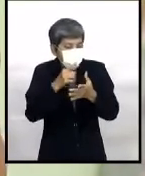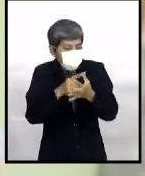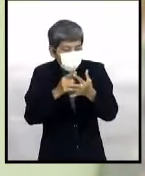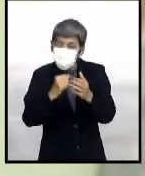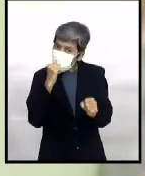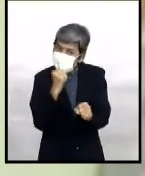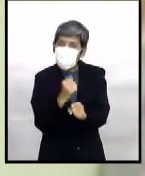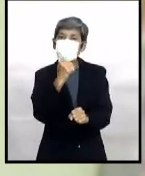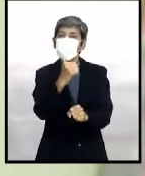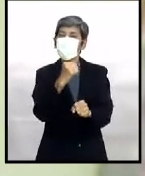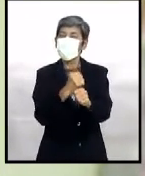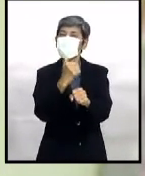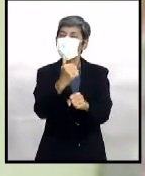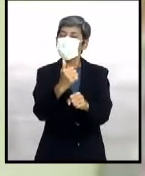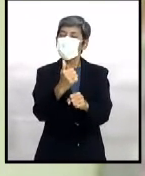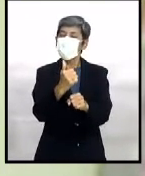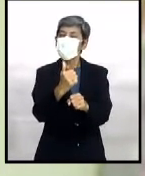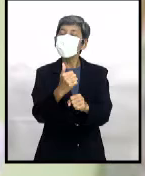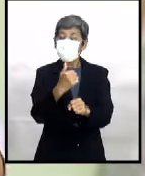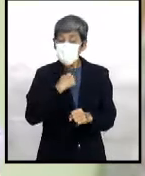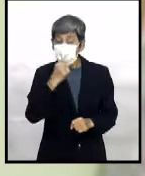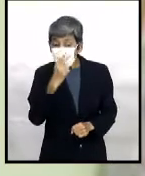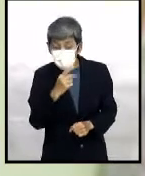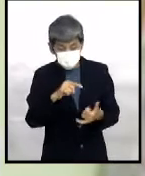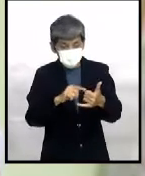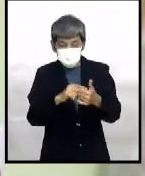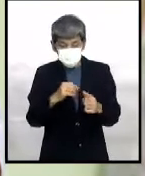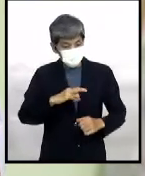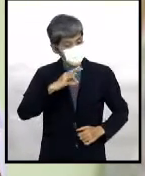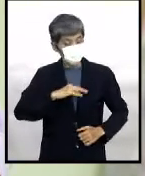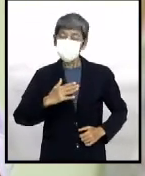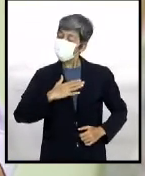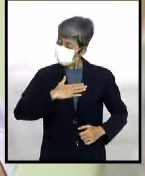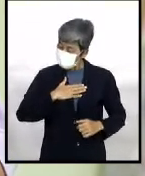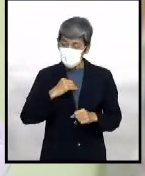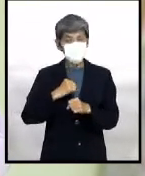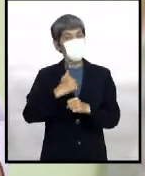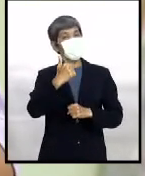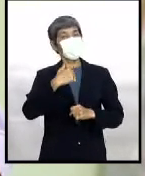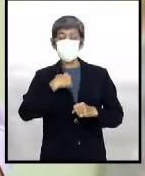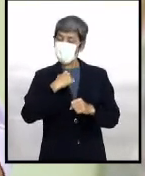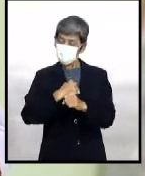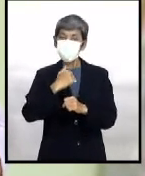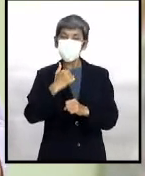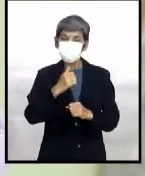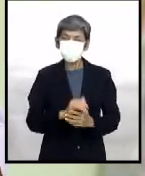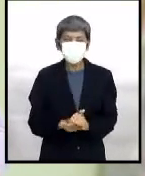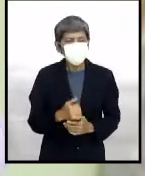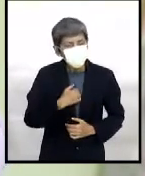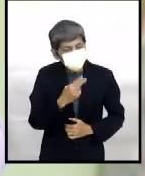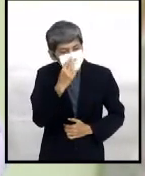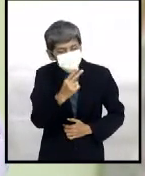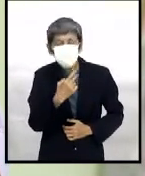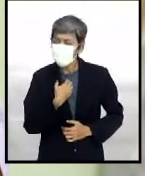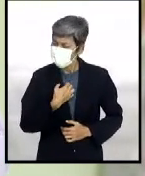แล้วเขาก็ทำจนได้พอเขาทำได้ปุ๊บเนี่ยสิ่งที่เกิดขึ้นคือเขาจะเริ่มความรู้สึกนับถือตัวเองว่าเขาก็ทำได้อันนั้นคือสิ่ง